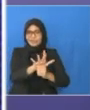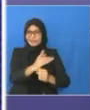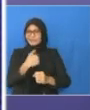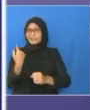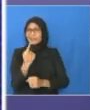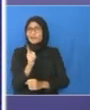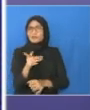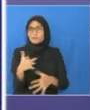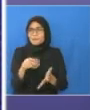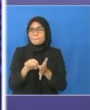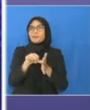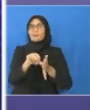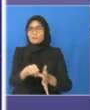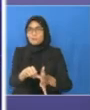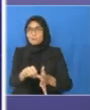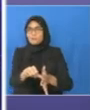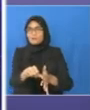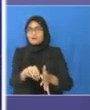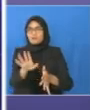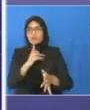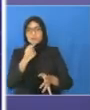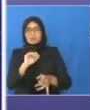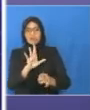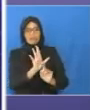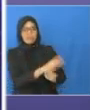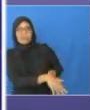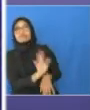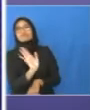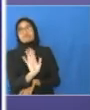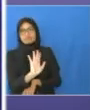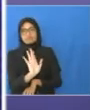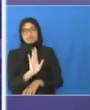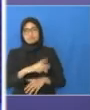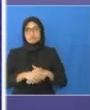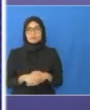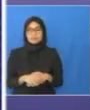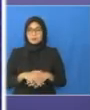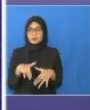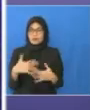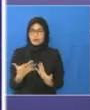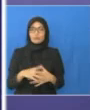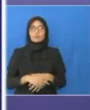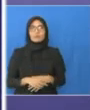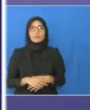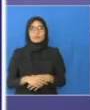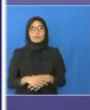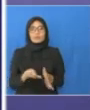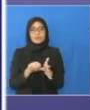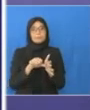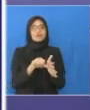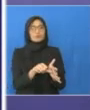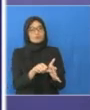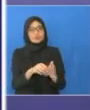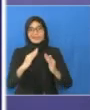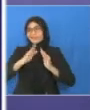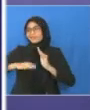kita harus saling membantu dan tidak mengecilkannya Hai Bisa juga membantu